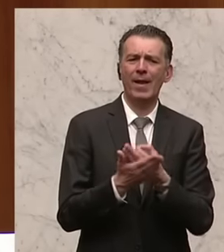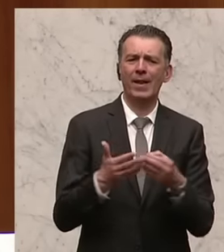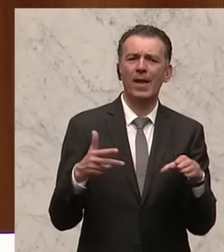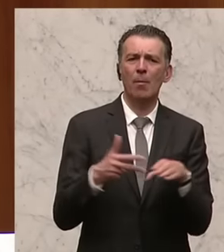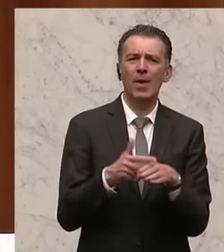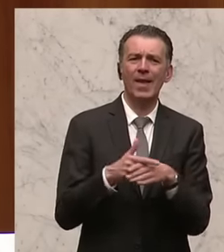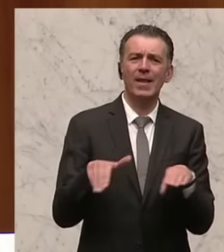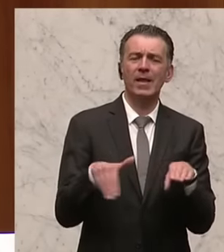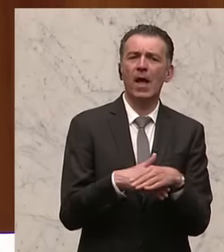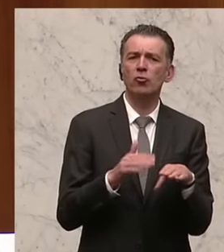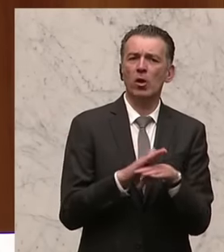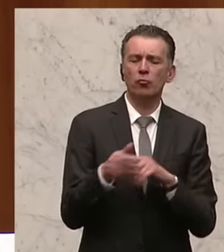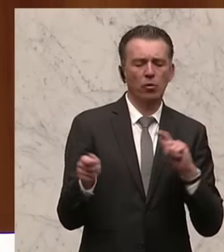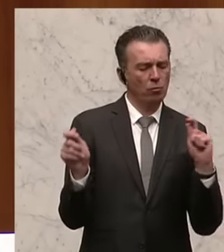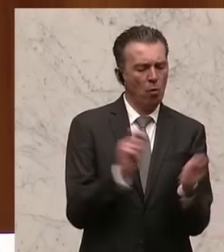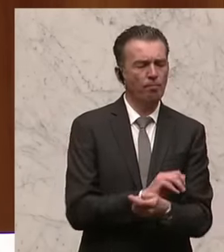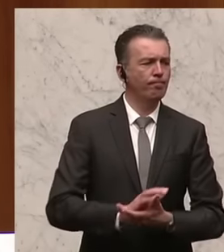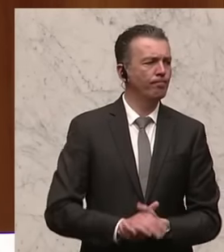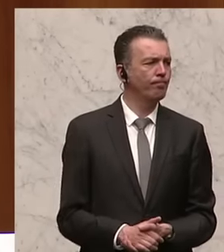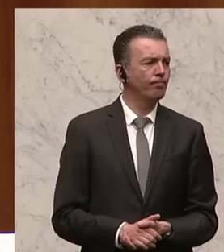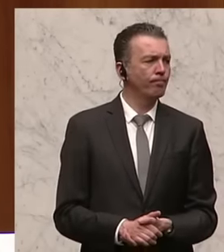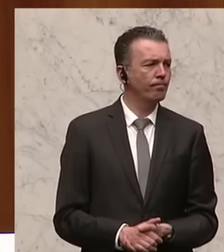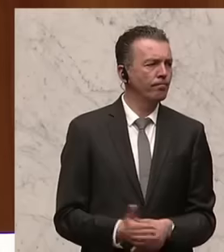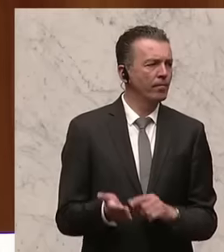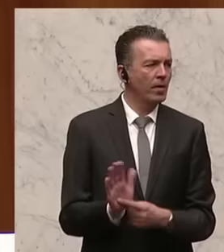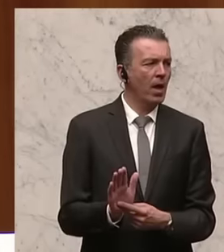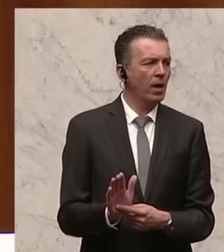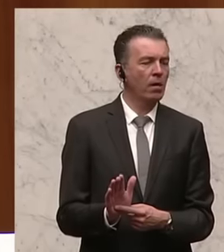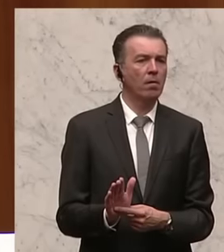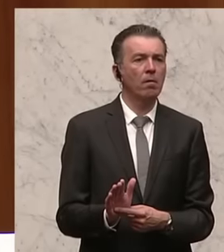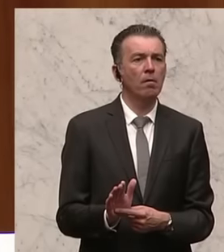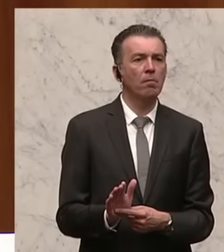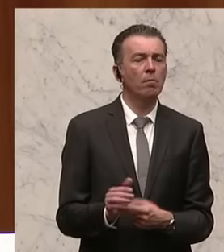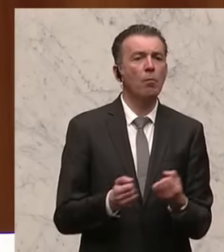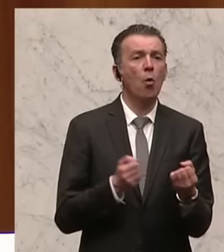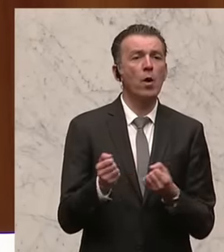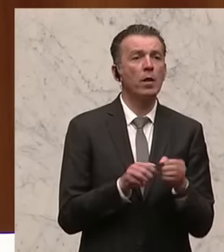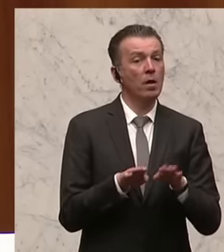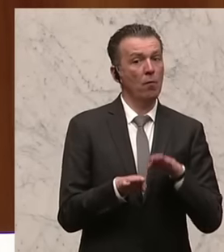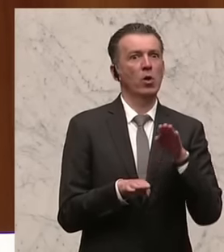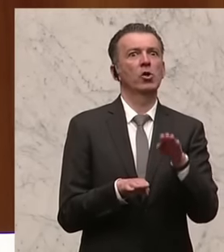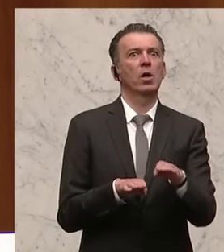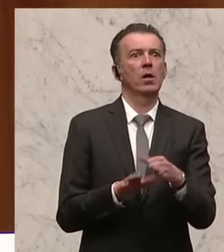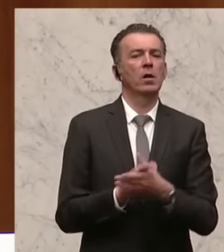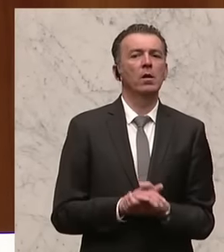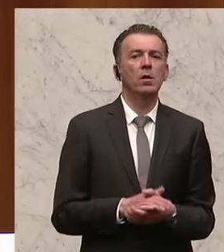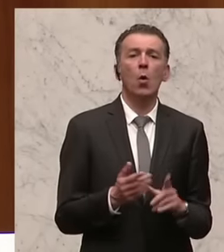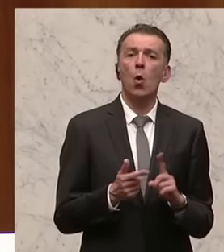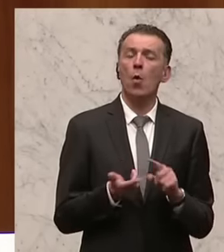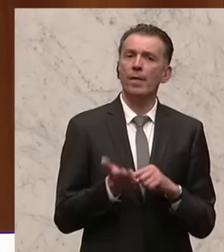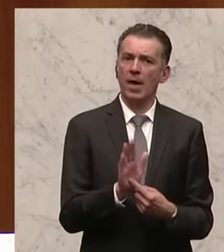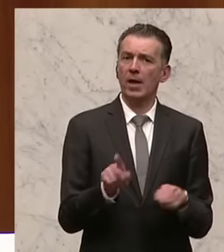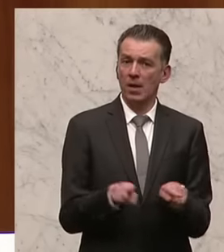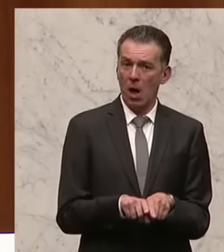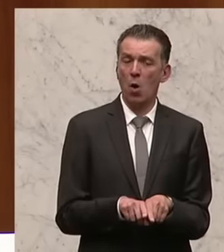des Behinderteneinstellungsgesetzes. Das zeigt, dass wir eine fortschrittliche Politik machen. Und es